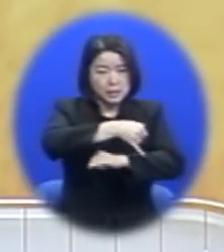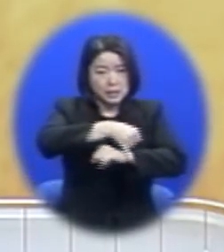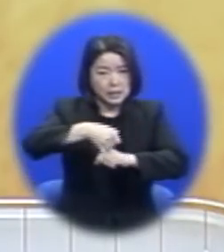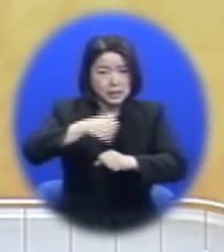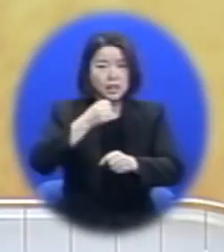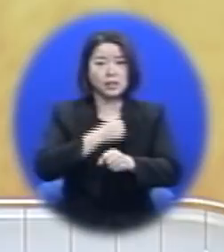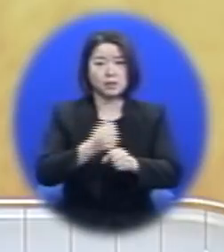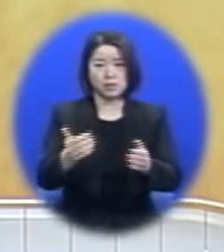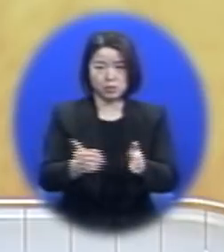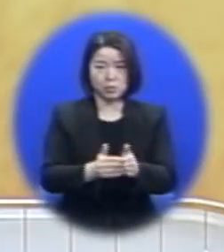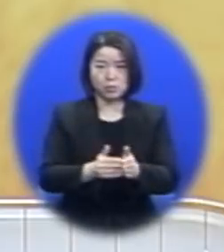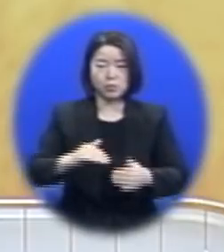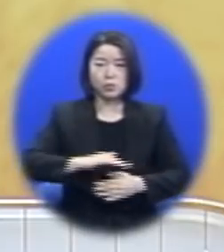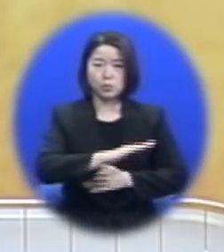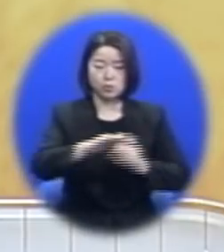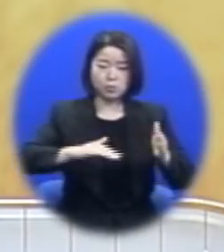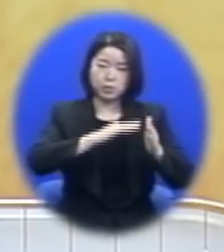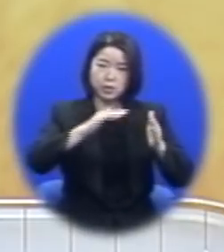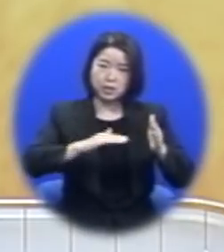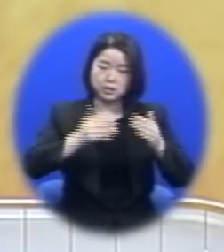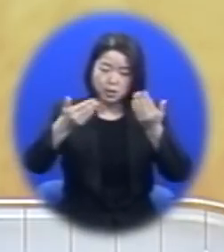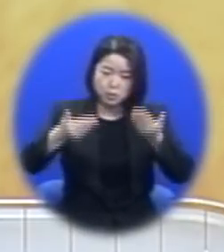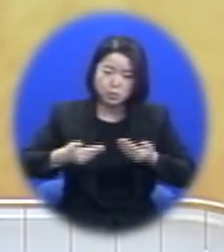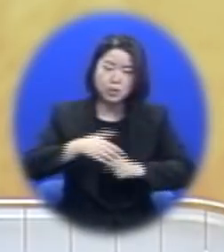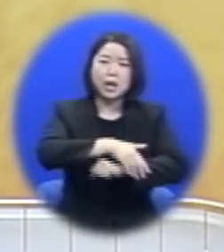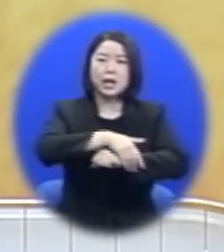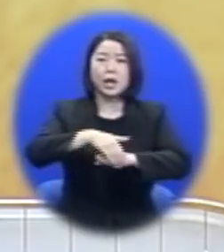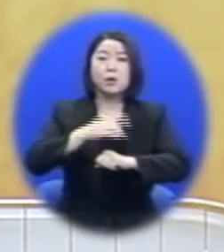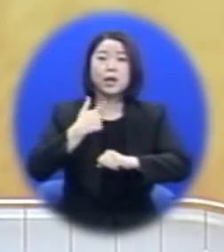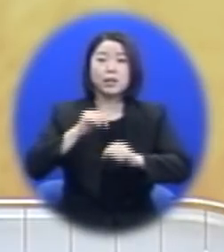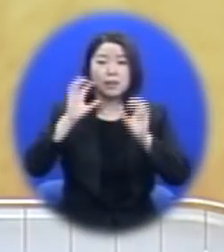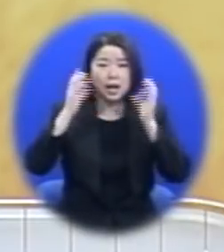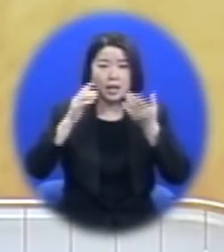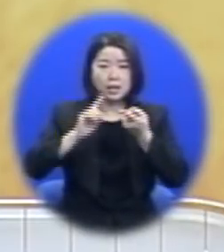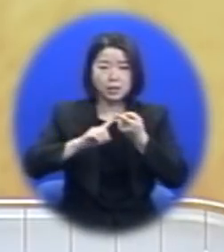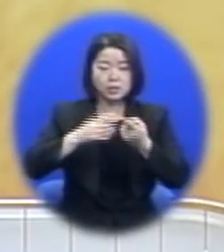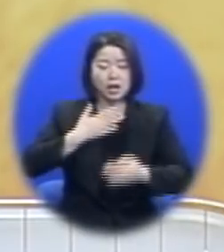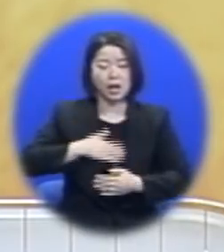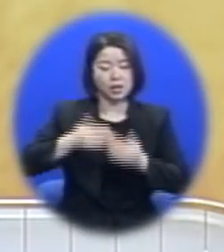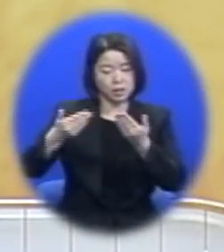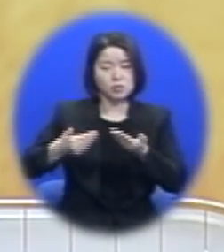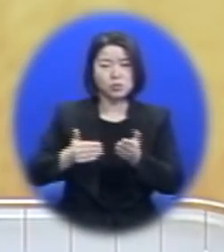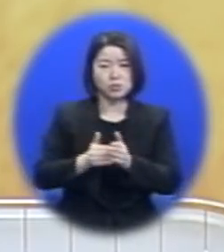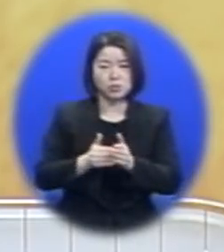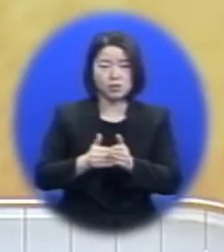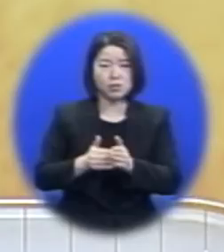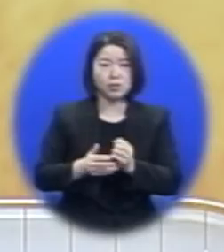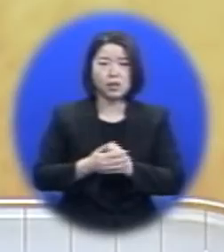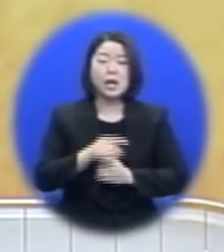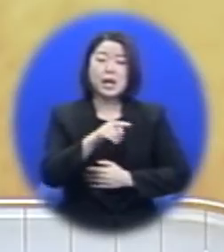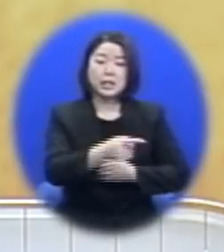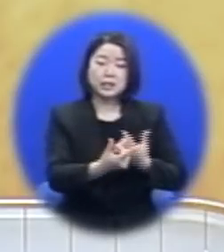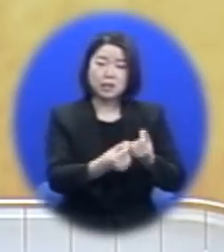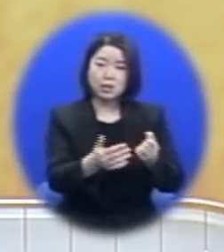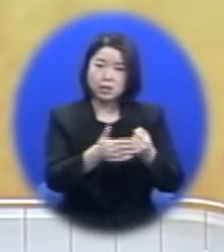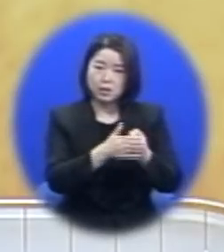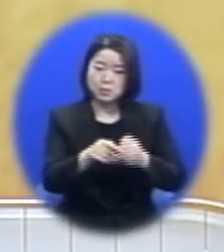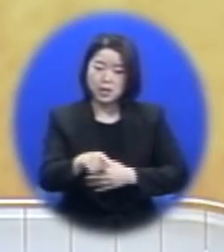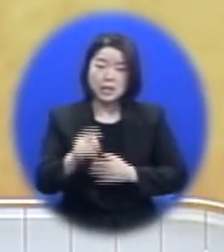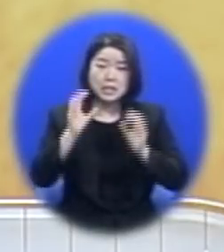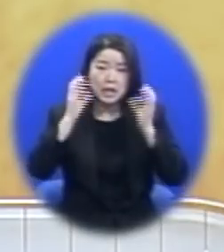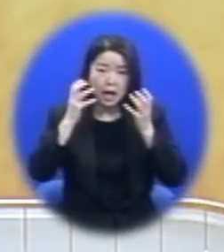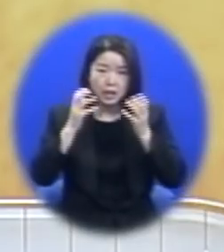디자인하셨고 우리 가정에 주시기로 계획하셨던 아이라는 것을 알게 하셨습니다. 그렇기 때문에 이